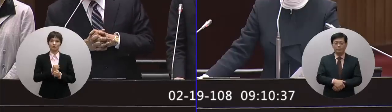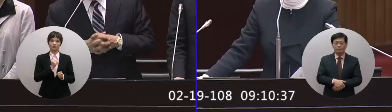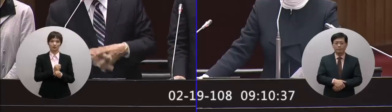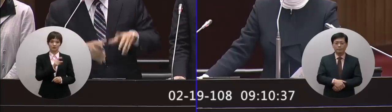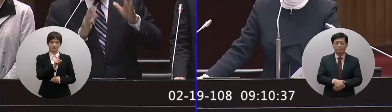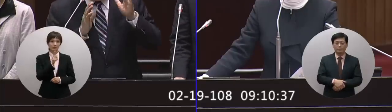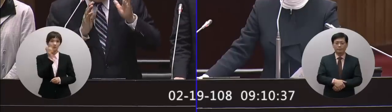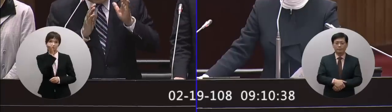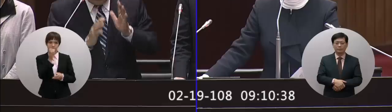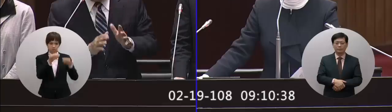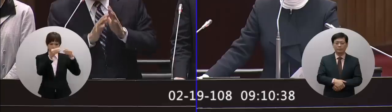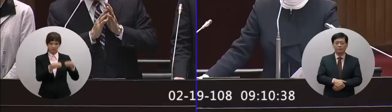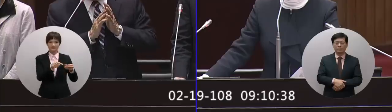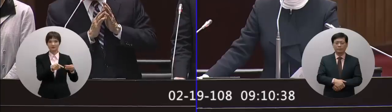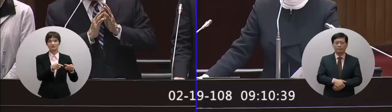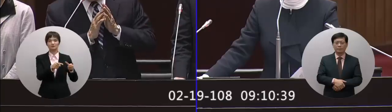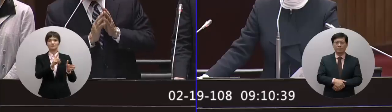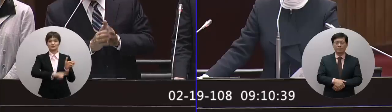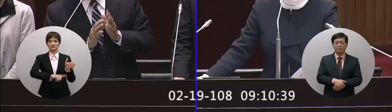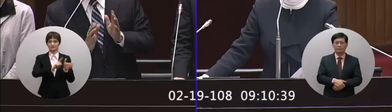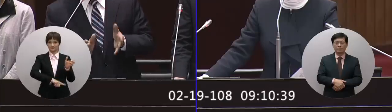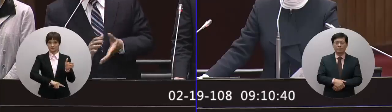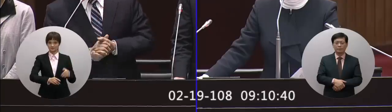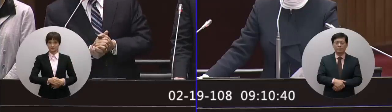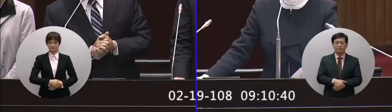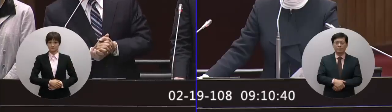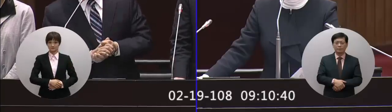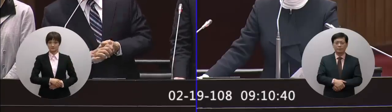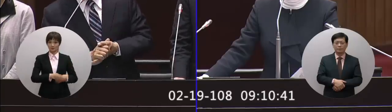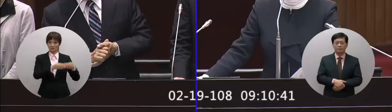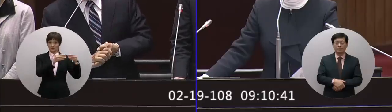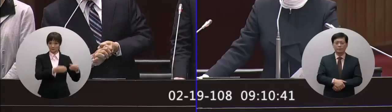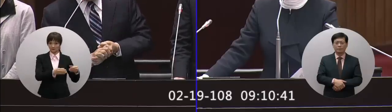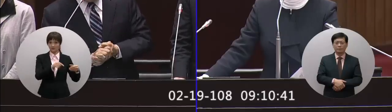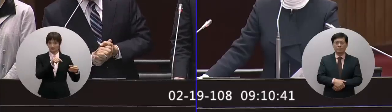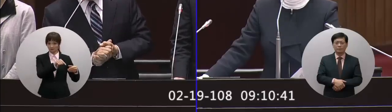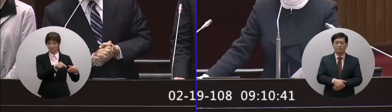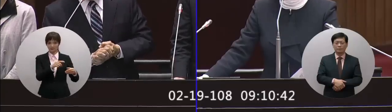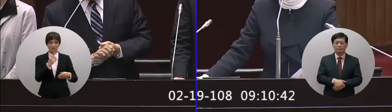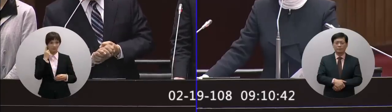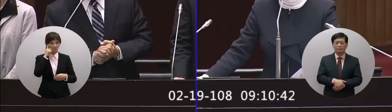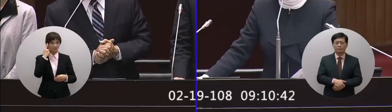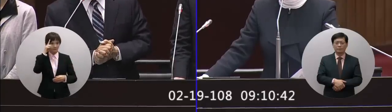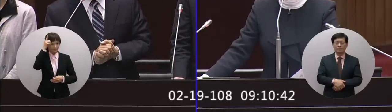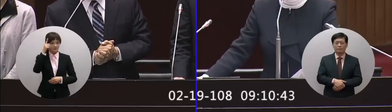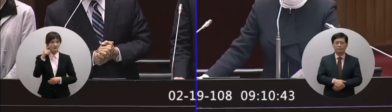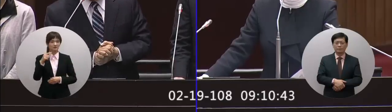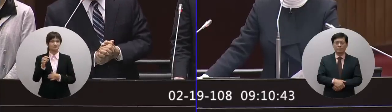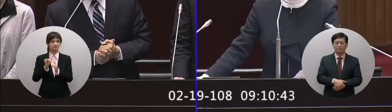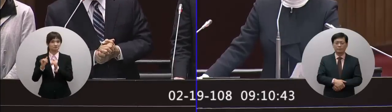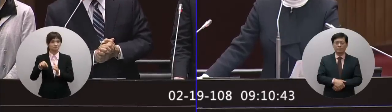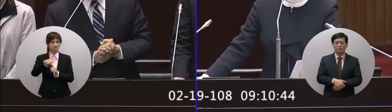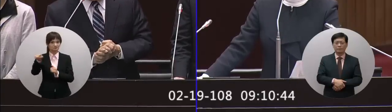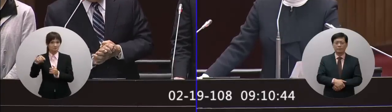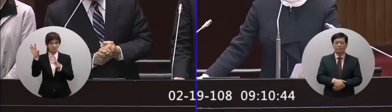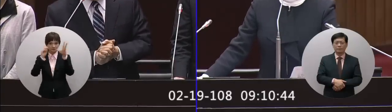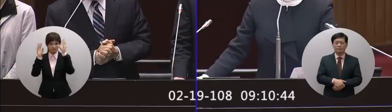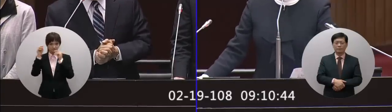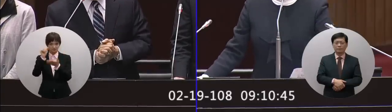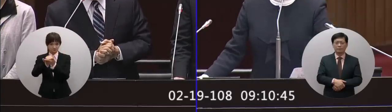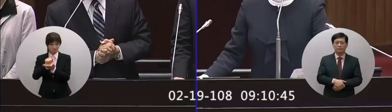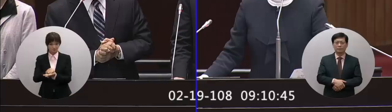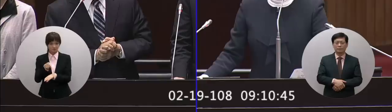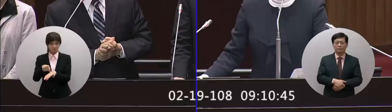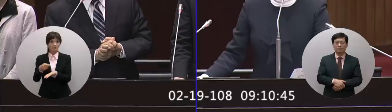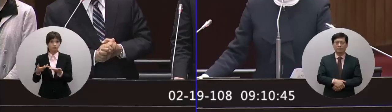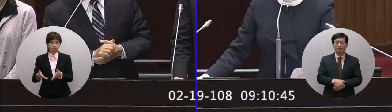单，找渐渐被遗忘以历史岩层中的这个才的资料才是更重